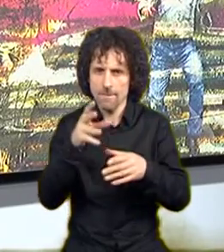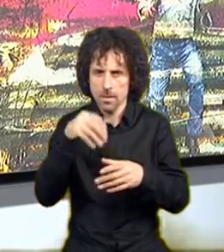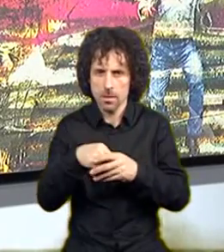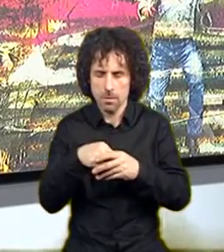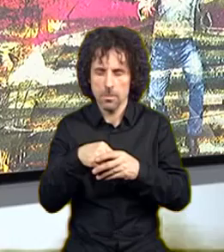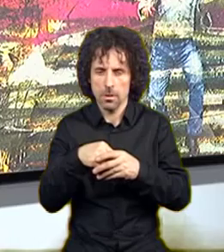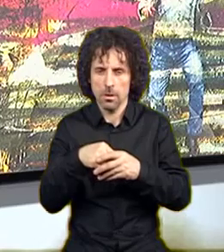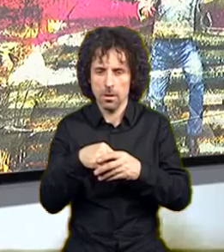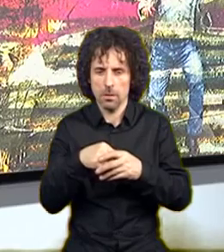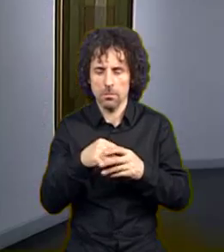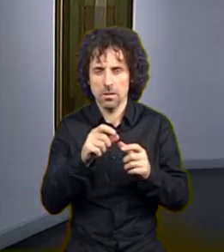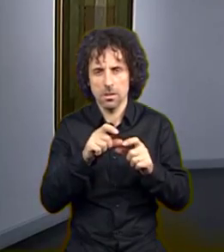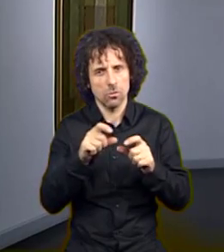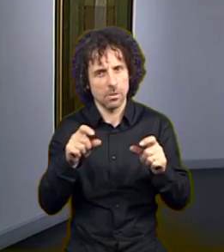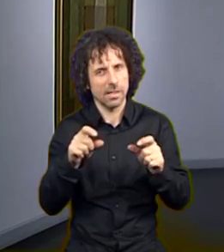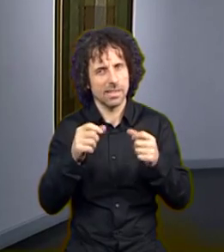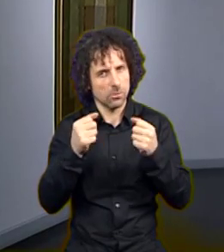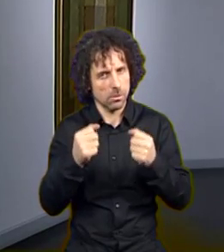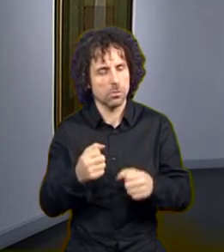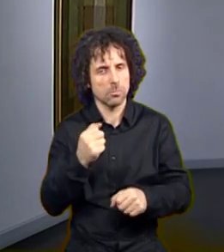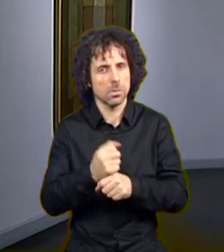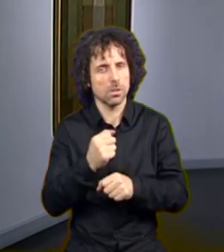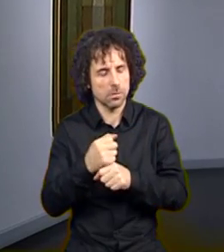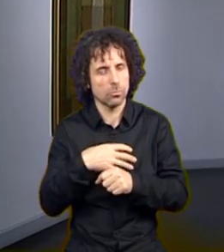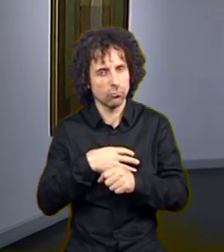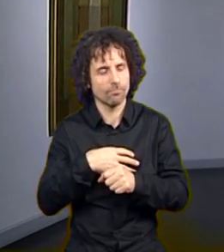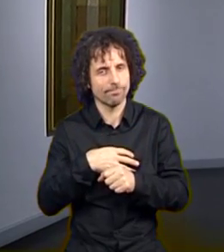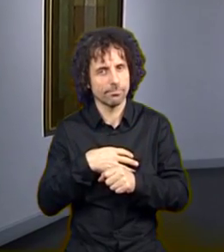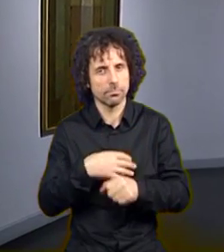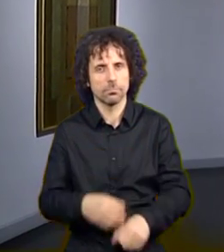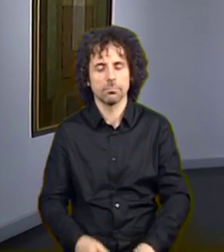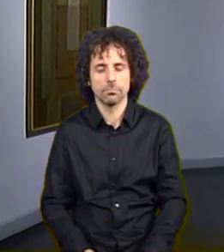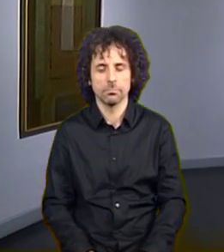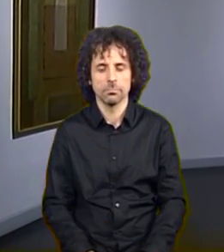kierunków było takim czasem ciężkiej pracy.